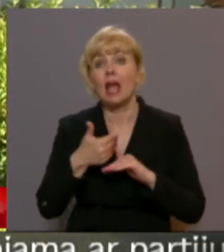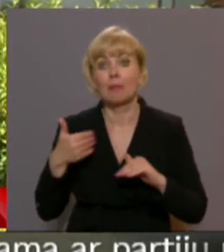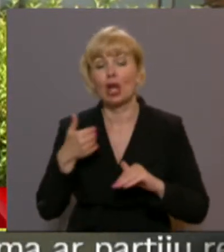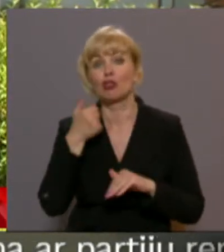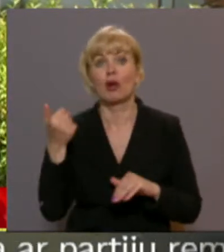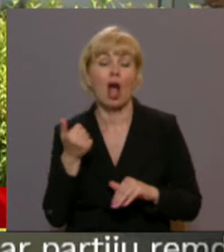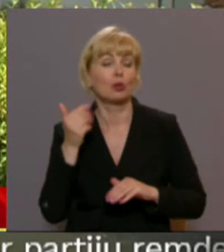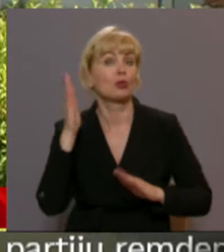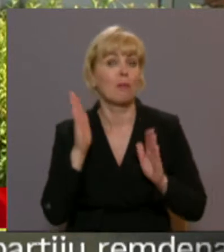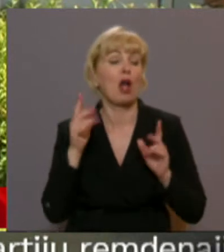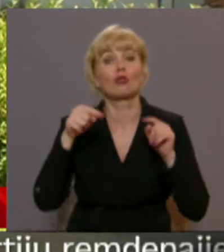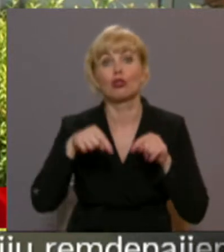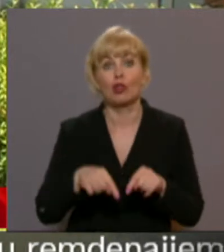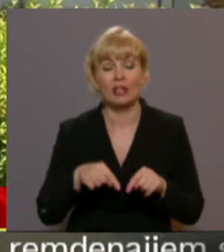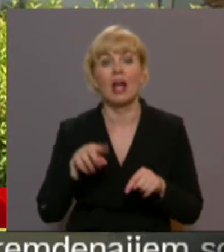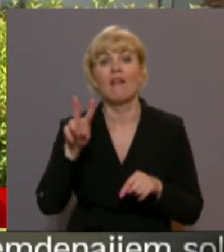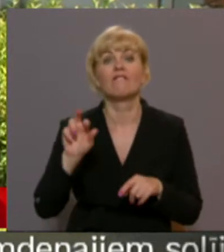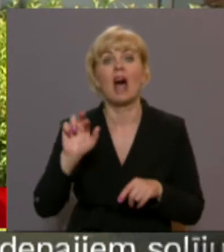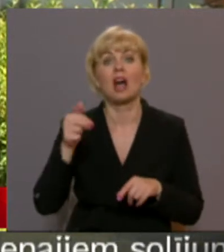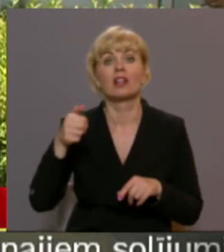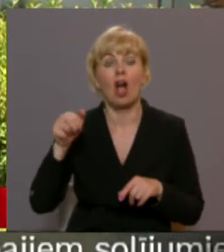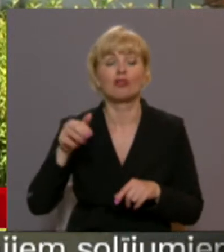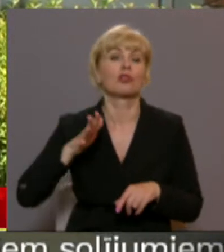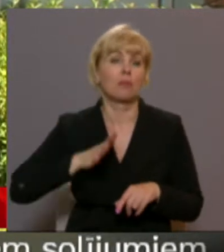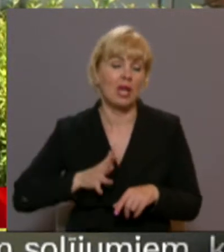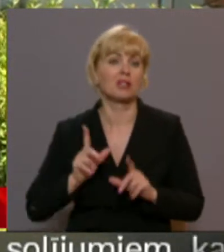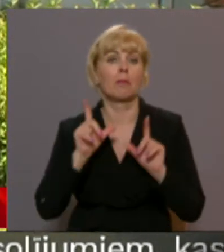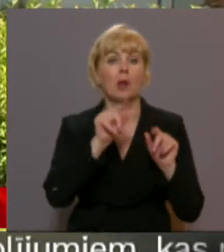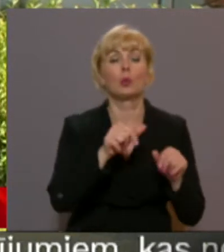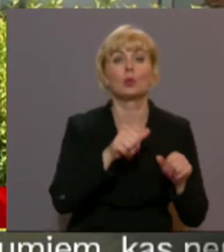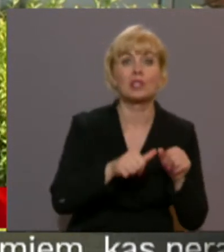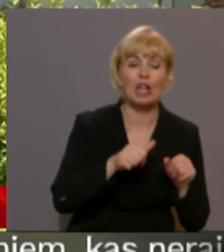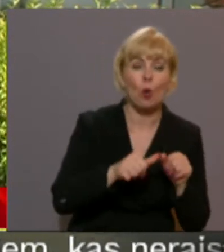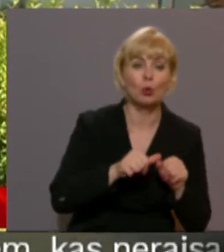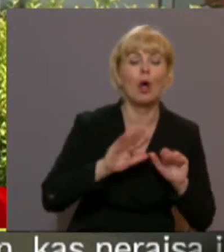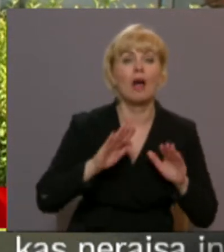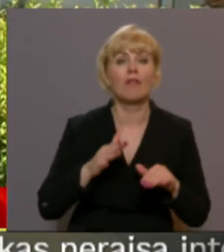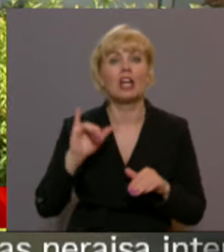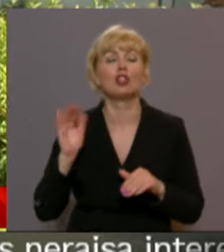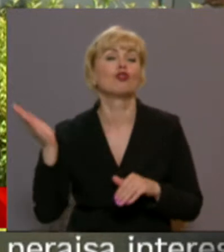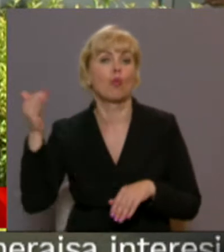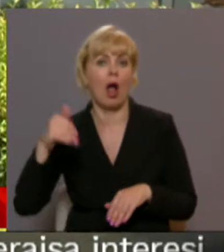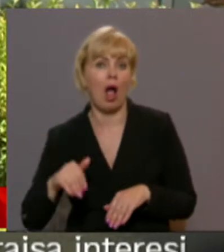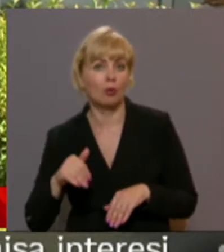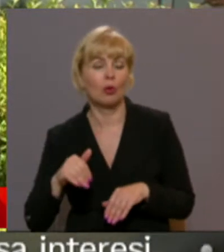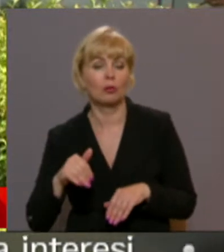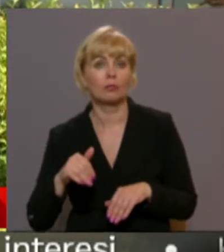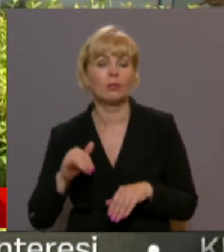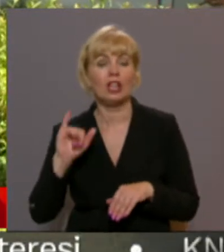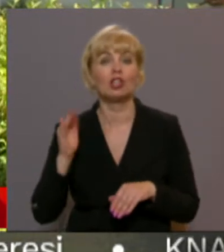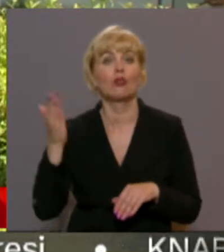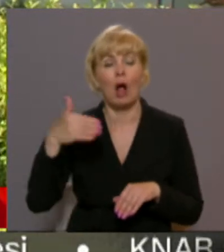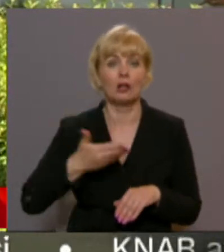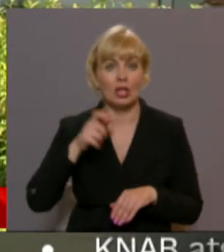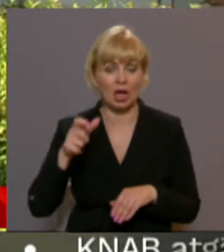gados balsoja te, Vangažos tagad viņam jābrauc vai nu Siguldu vai uz to Inčukalnu. Tad Inčukalna puses